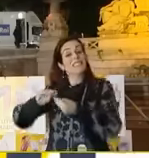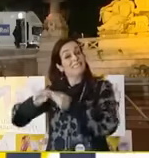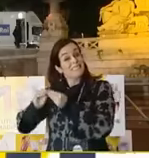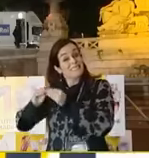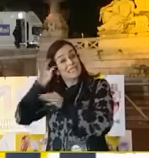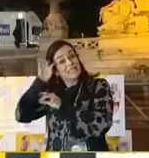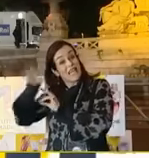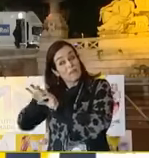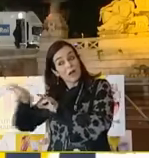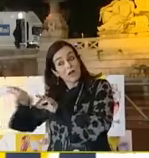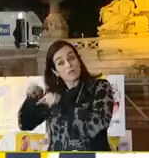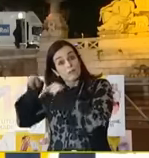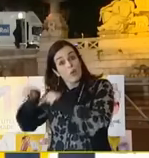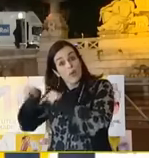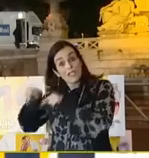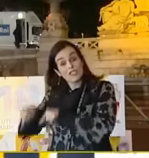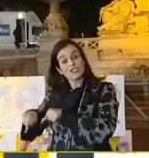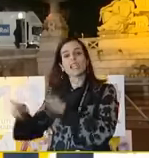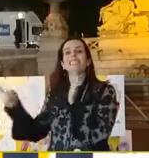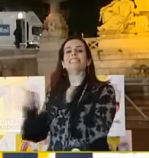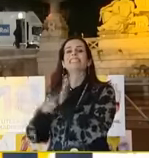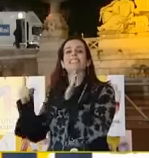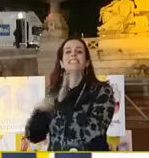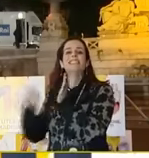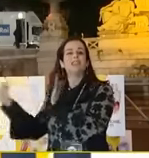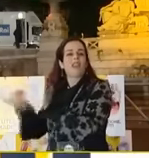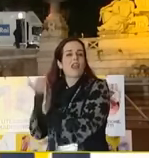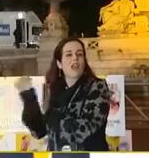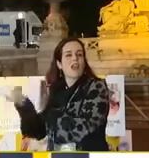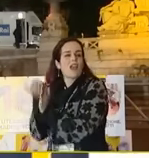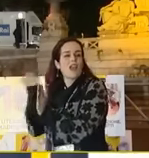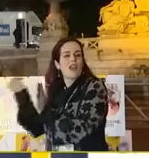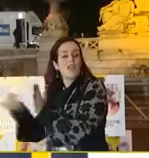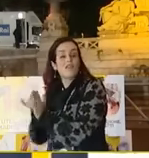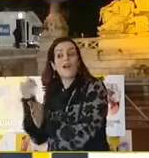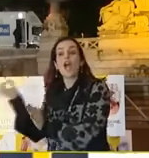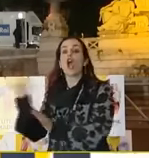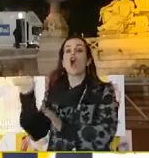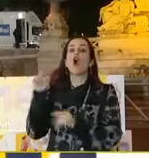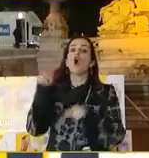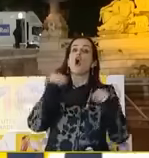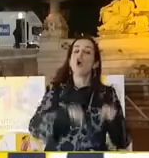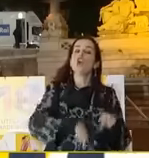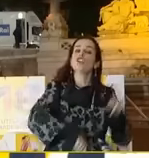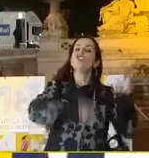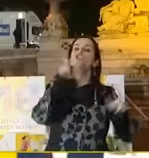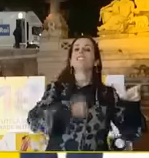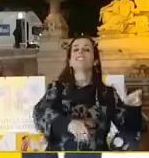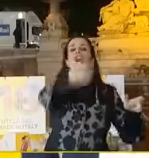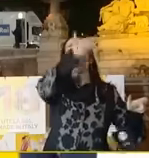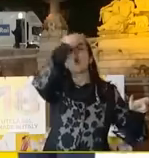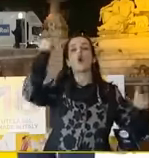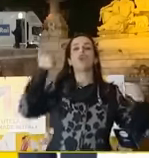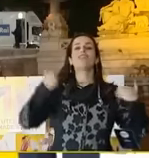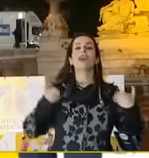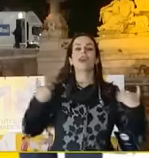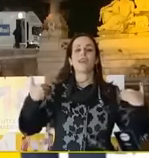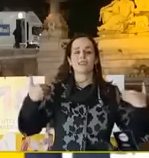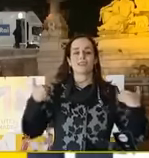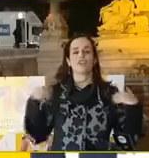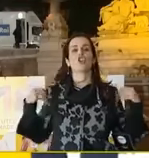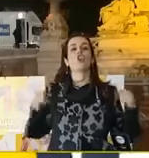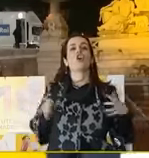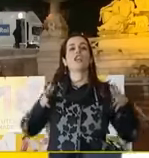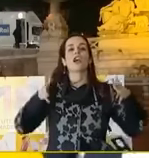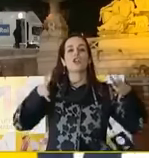diritti o se premiare una forza di cittadini onesti, coraggiosi, coerenti, credibili, che